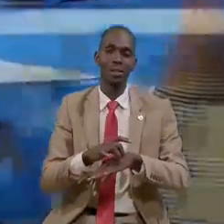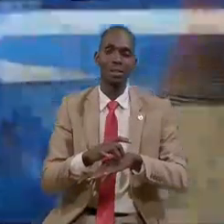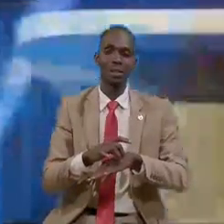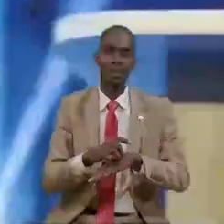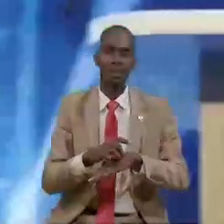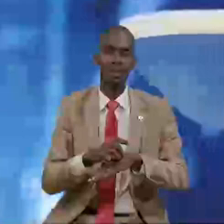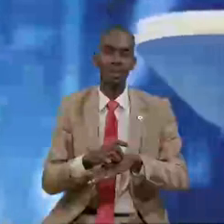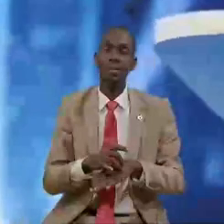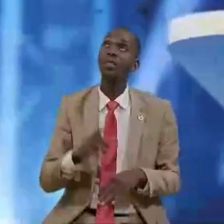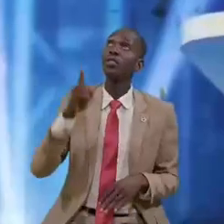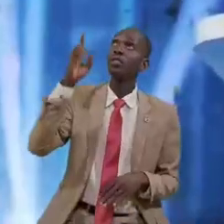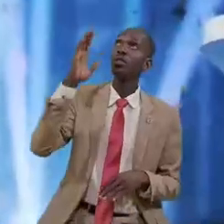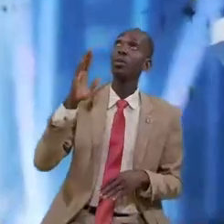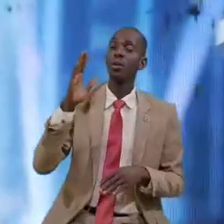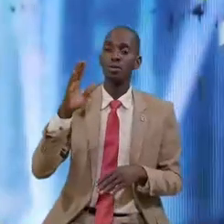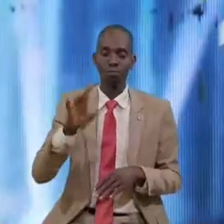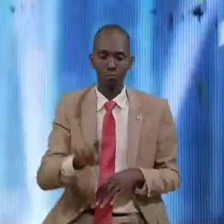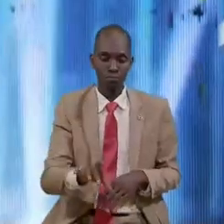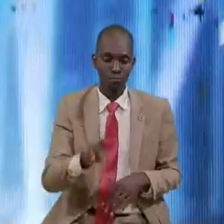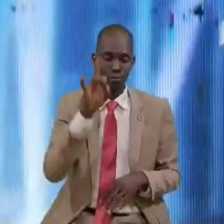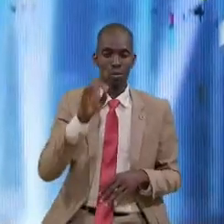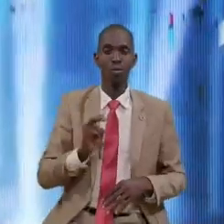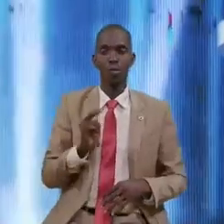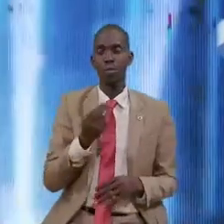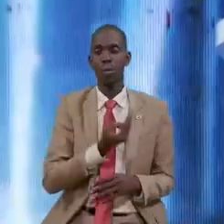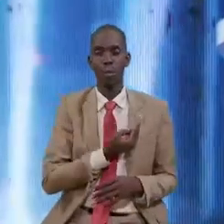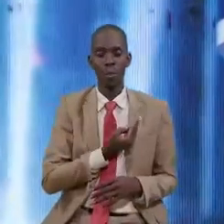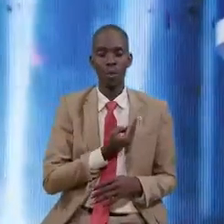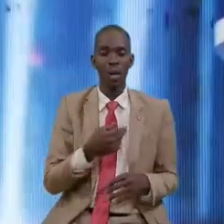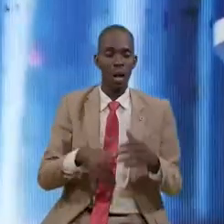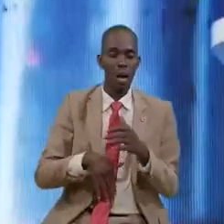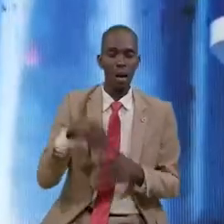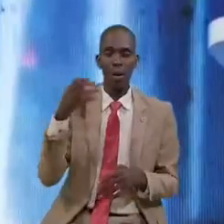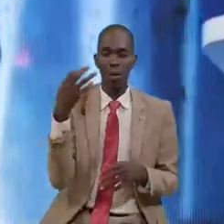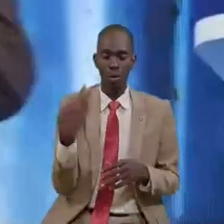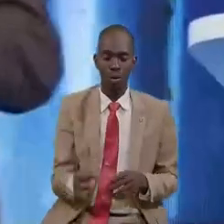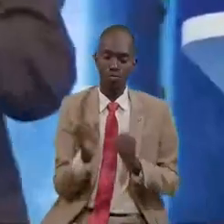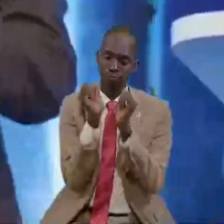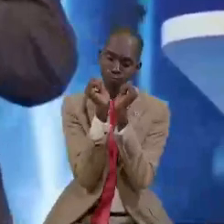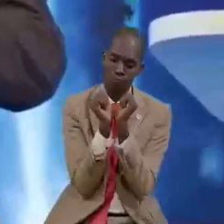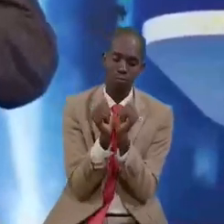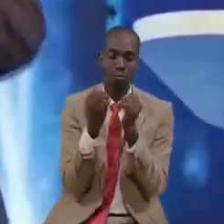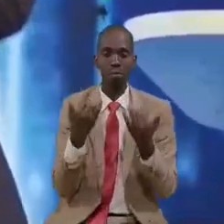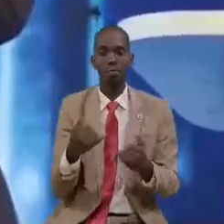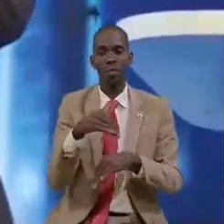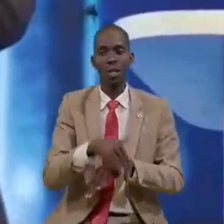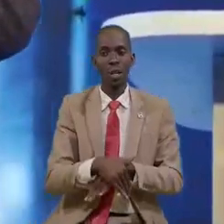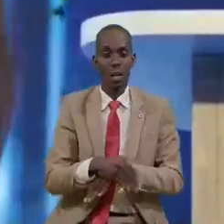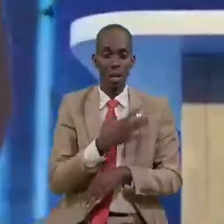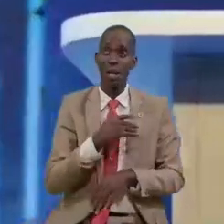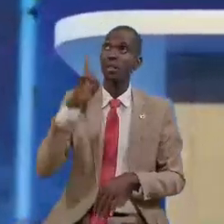Comme Dieu nous fait sortir de la captivité même ce soir. Et